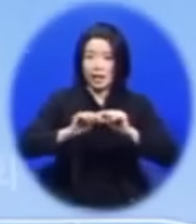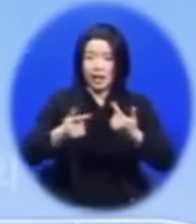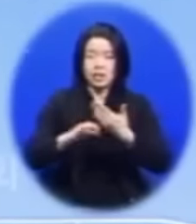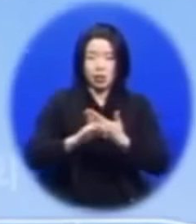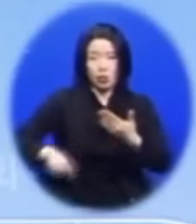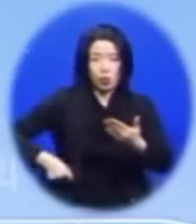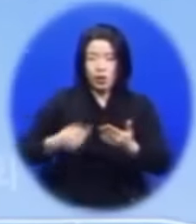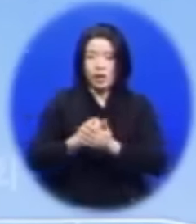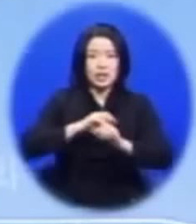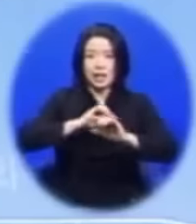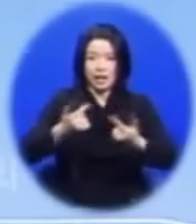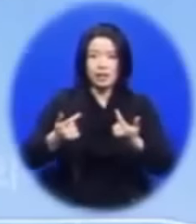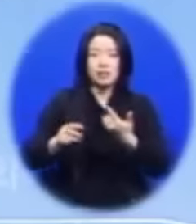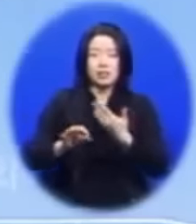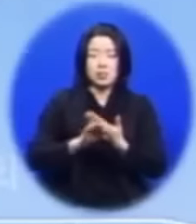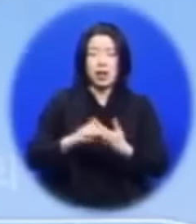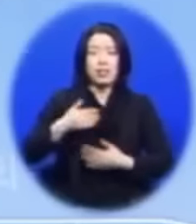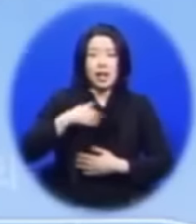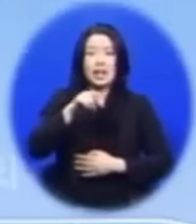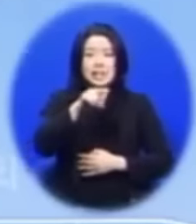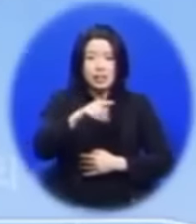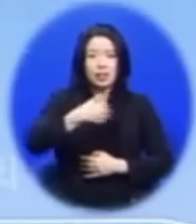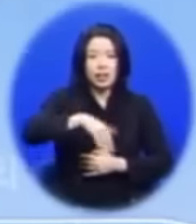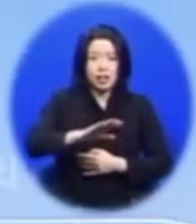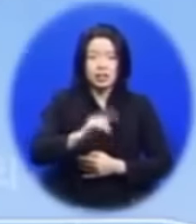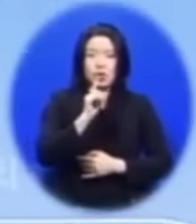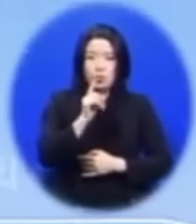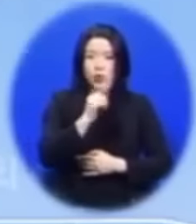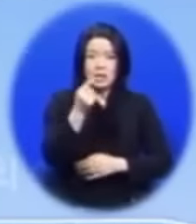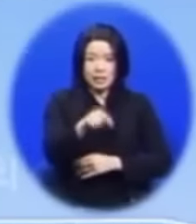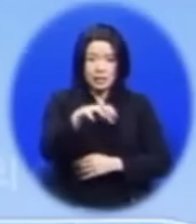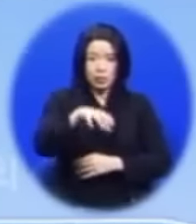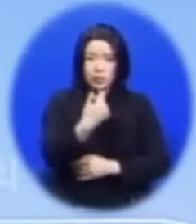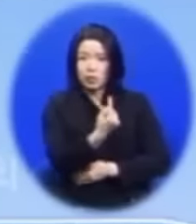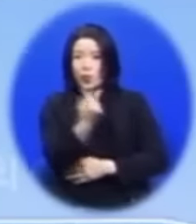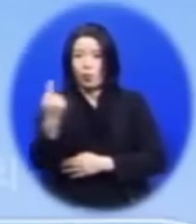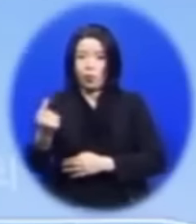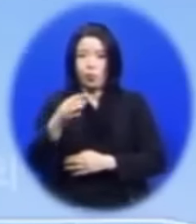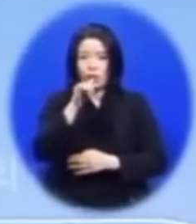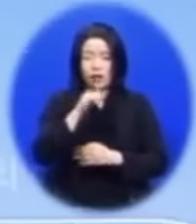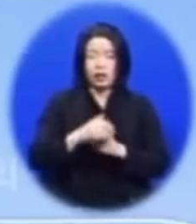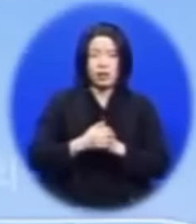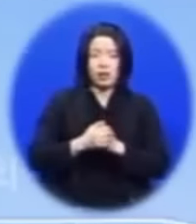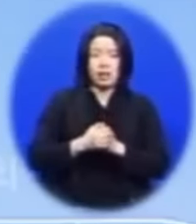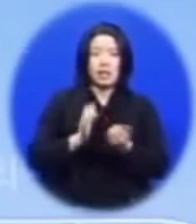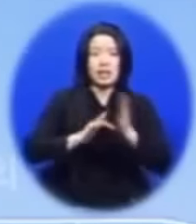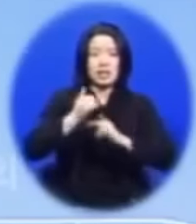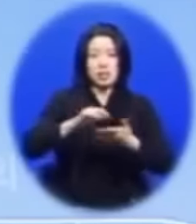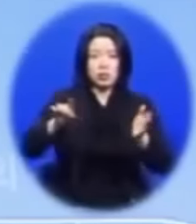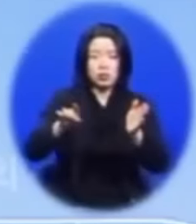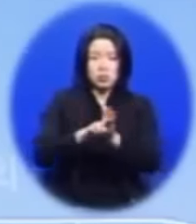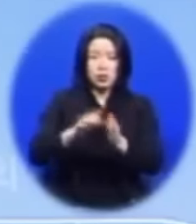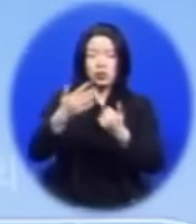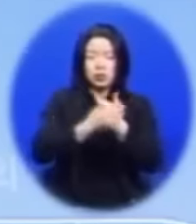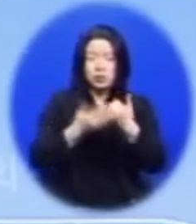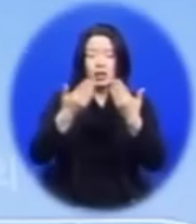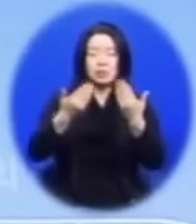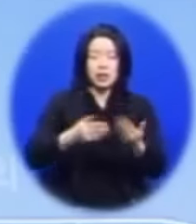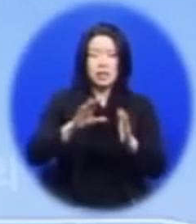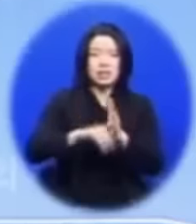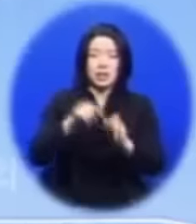회개하지 아니하면 내가 내게 가서 내 촛대를 그 자리에서 옮기리라 예수를 믿고 은혜 받았을 때 그